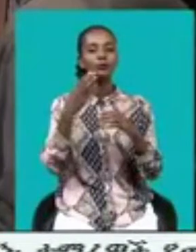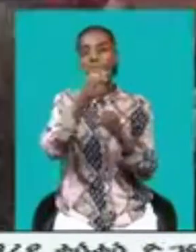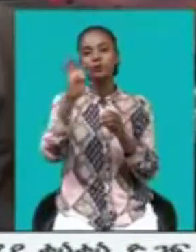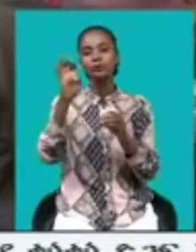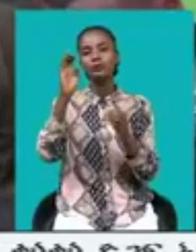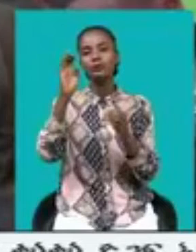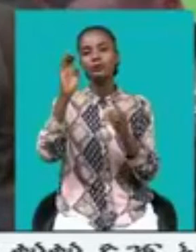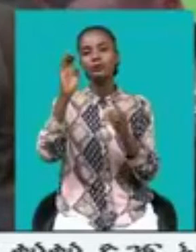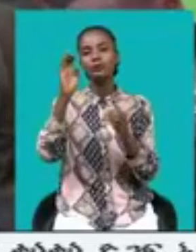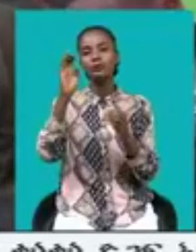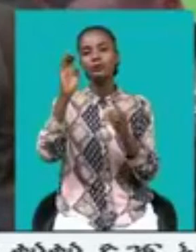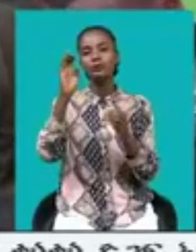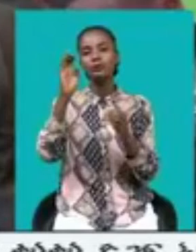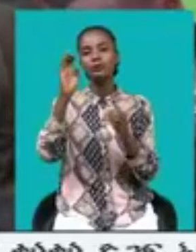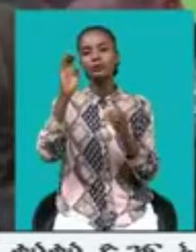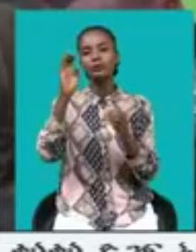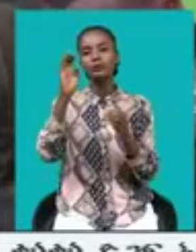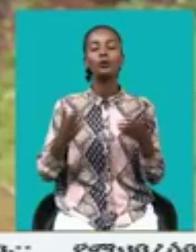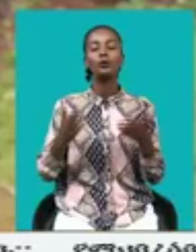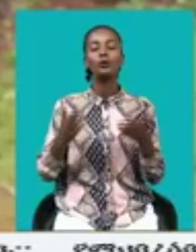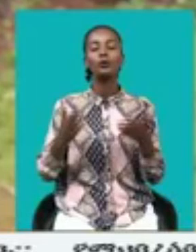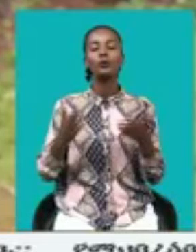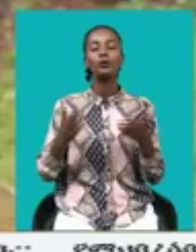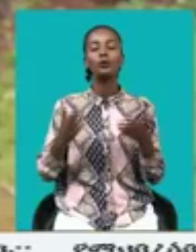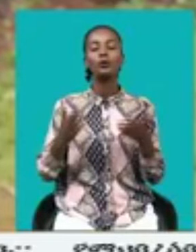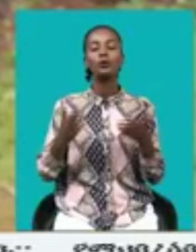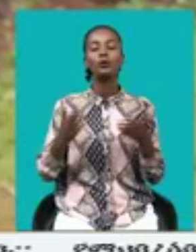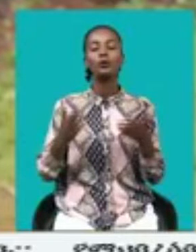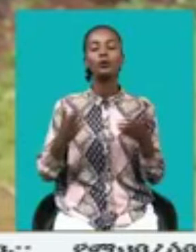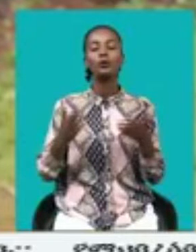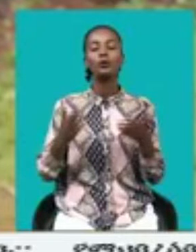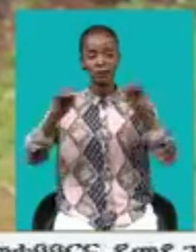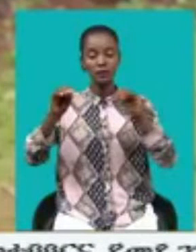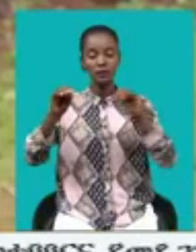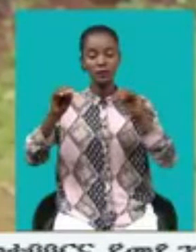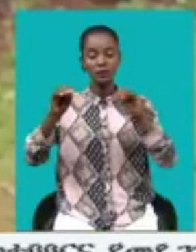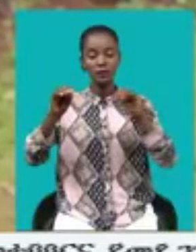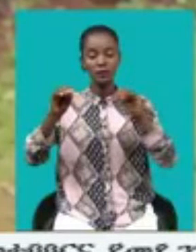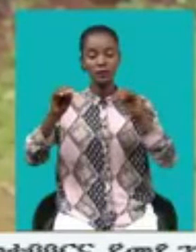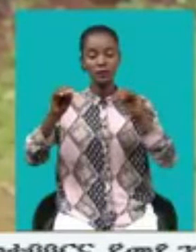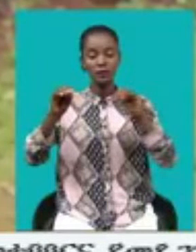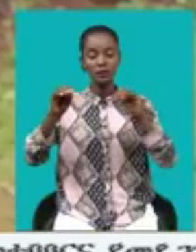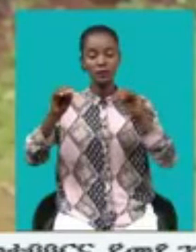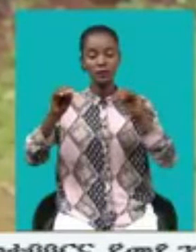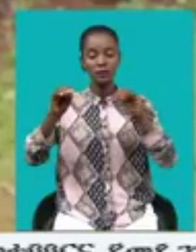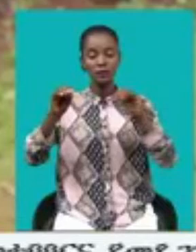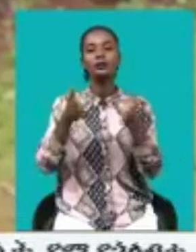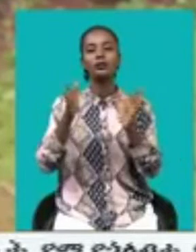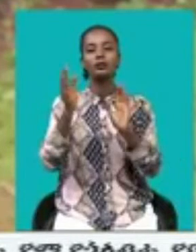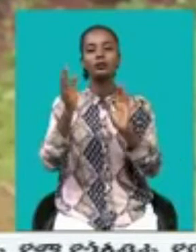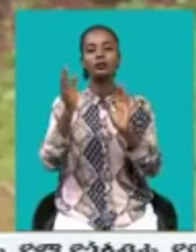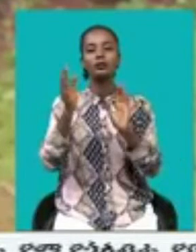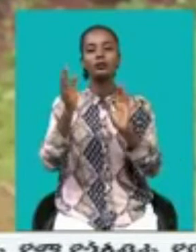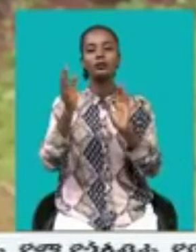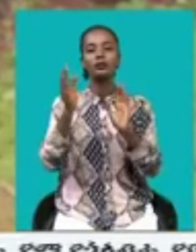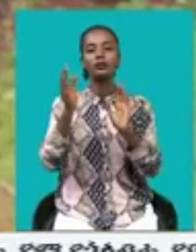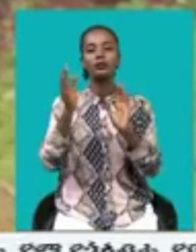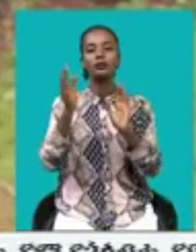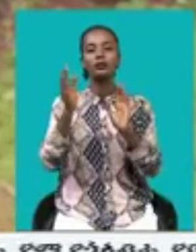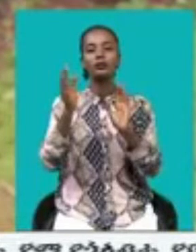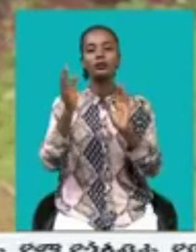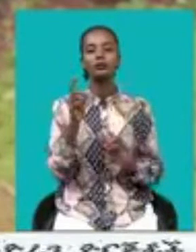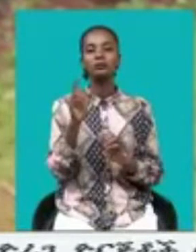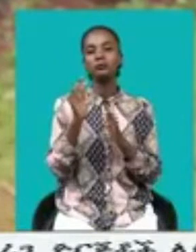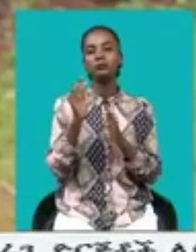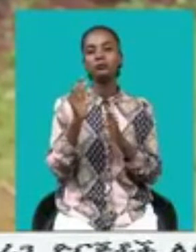ወጪ ተደርጓል ነው ያሉት። በጎ ፍቃድን ባህል አድርጎ ሰው የሚንቀሳቀስ ከሆነ እነዚህ የበጎ ፍቃድ ስራዎች ብዙ ሀብት የሚፈልጉ አይደሉም፣ እንዳልሆኑ